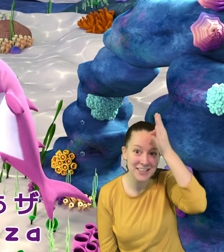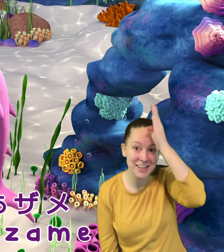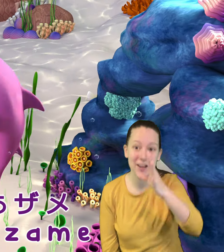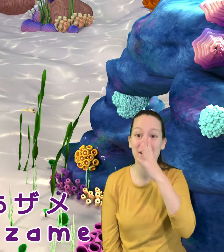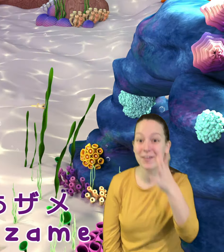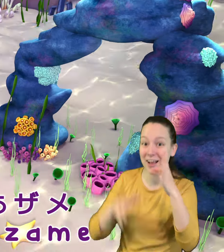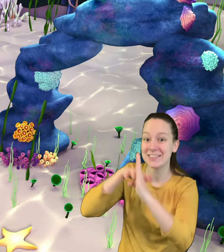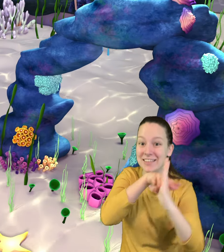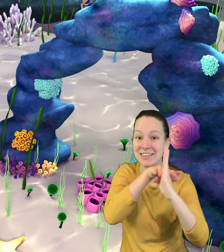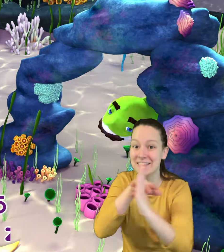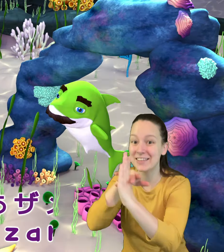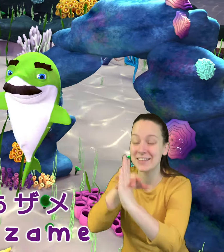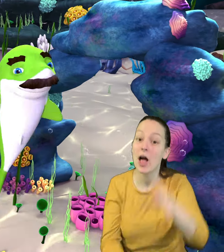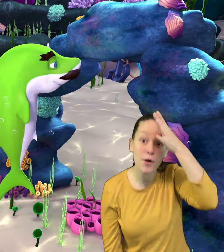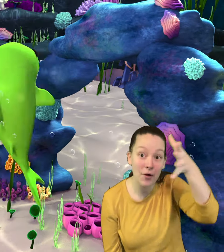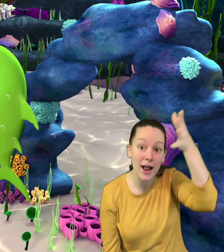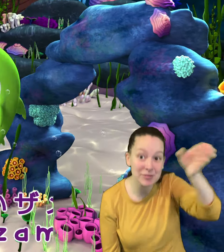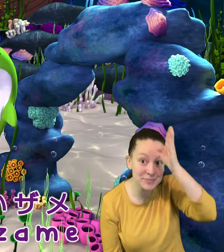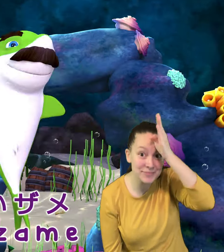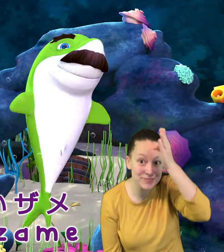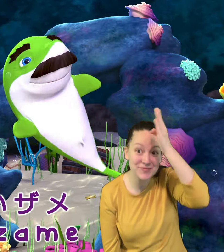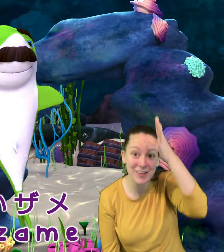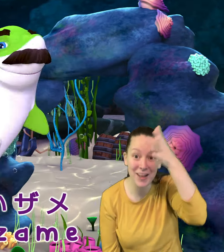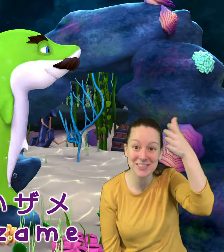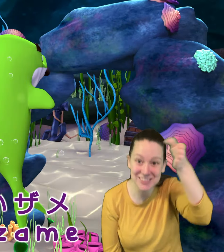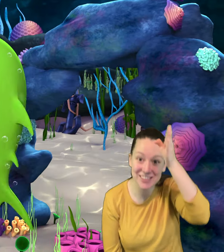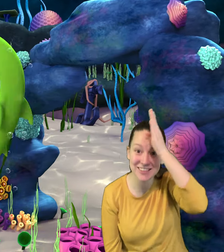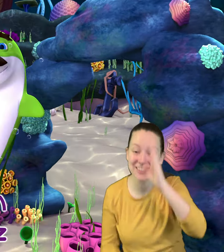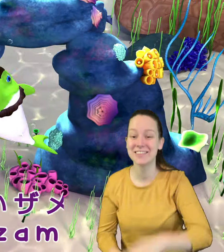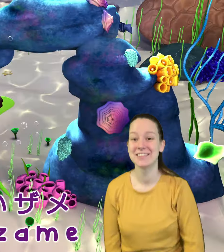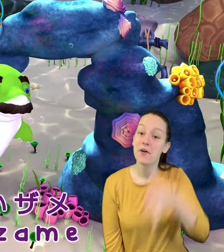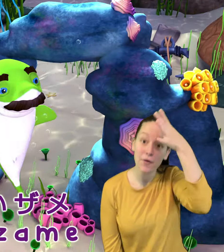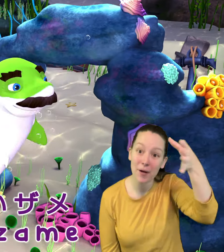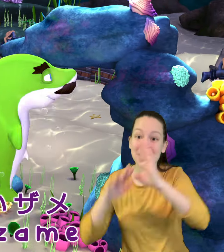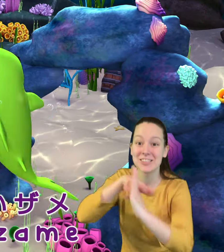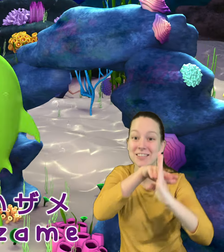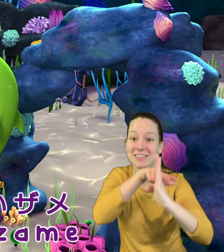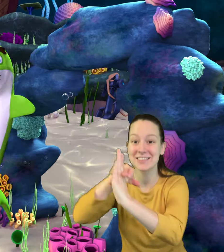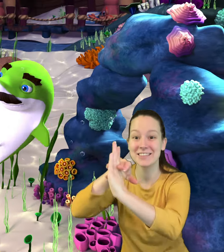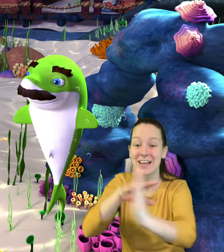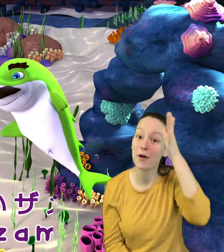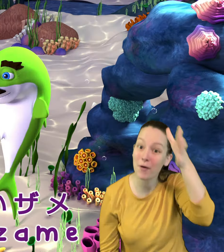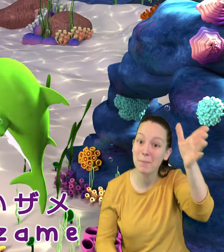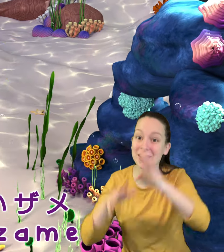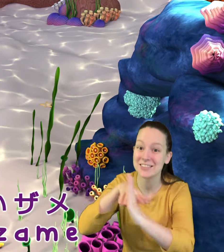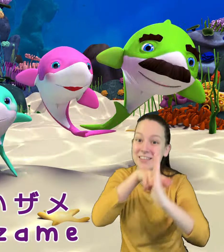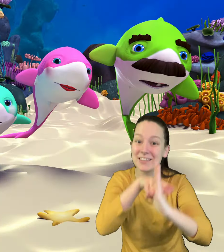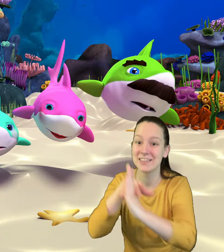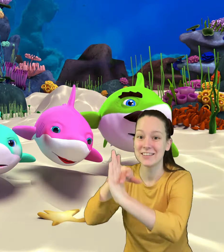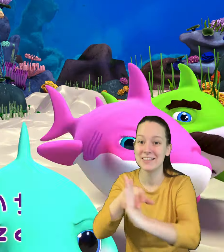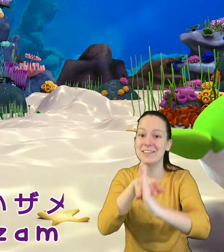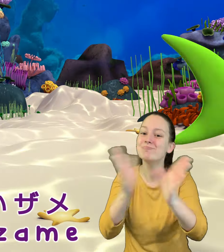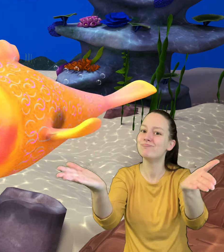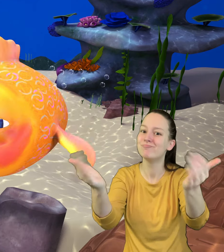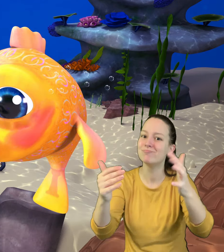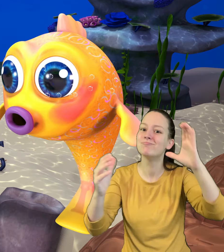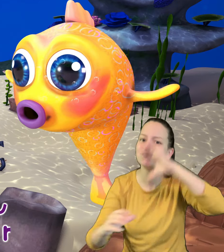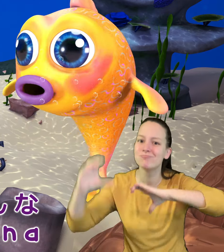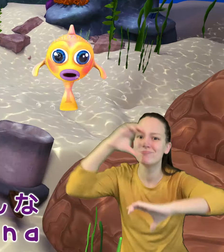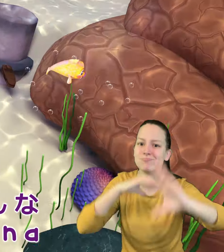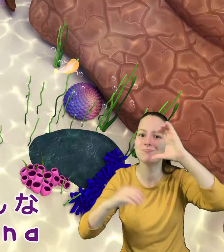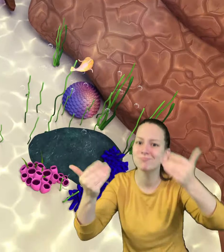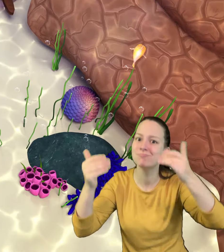ザメおばザメおじザメおじザメおじザメおじメ